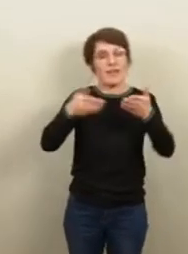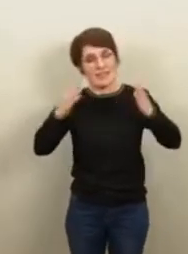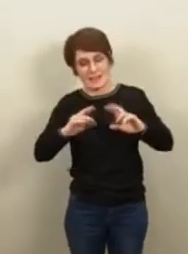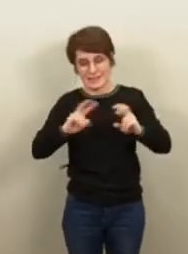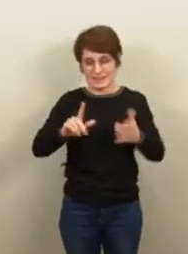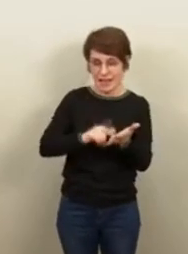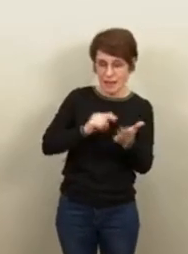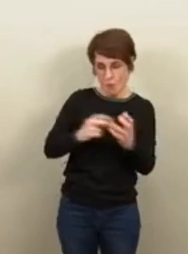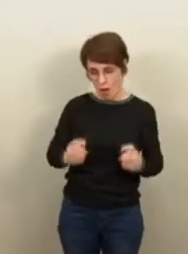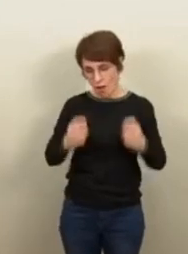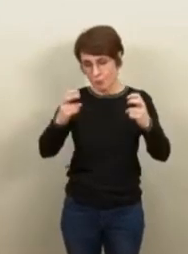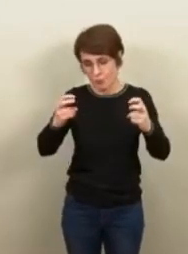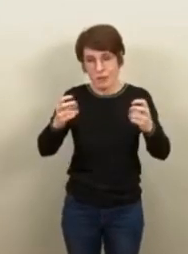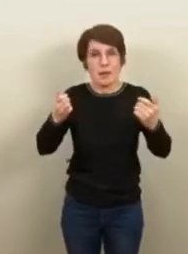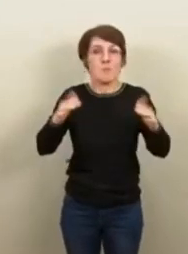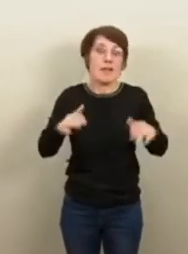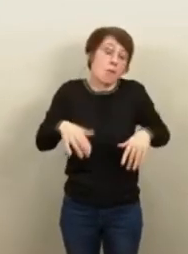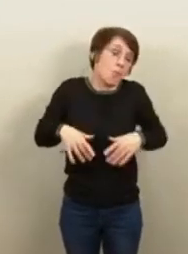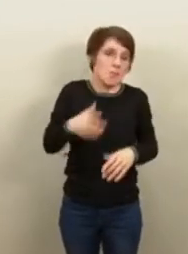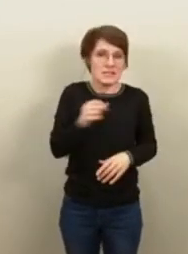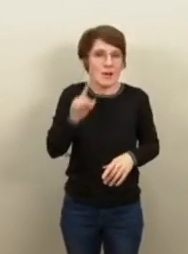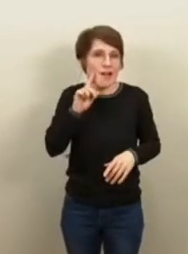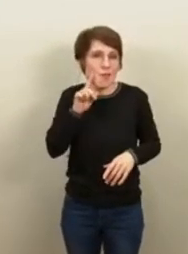forcément impopulaires pour les résidents concernés.